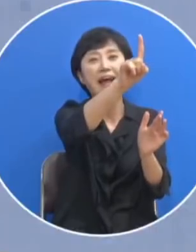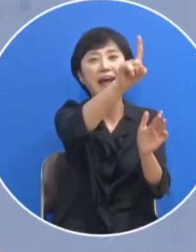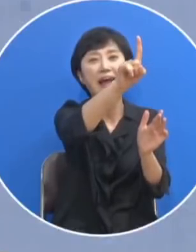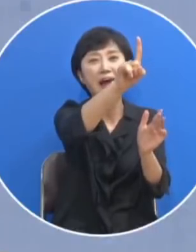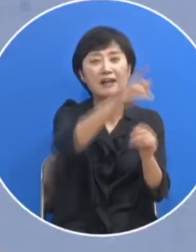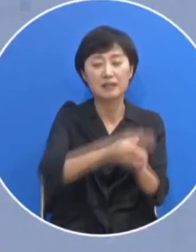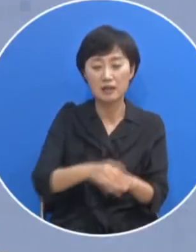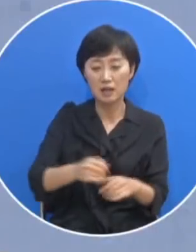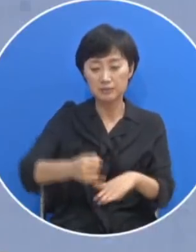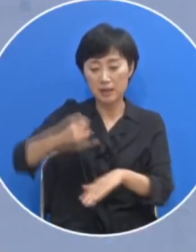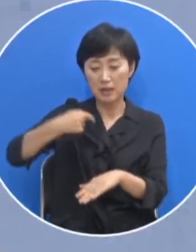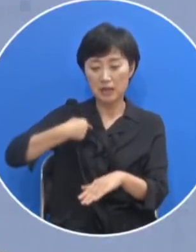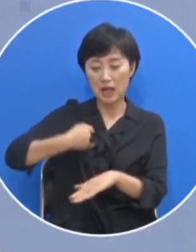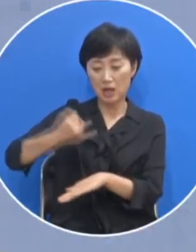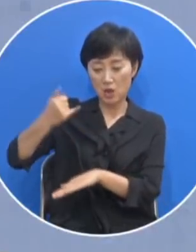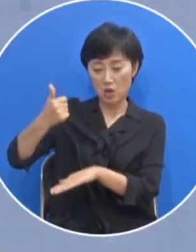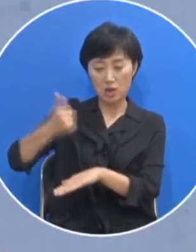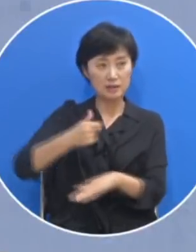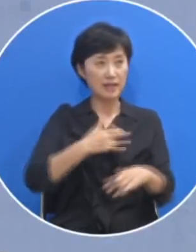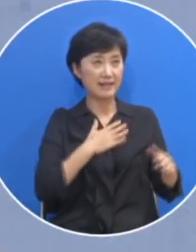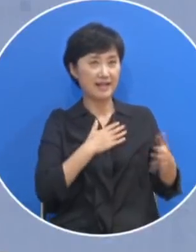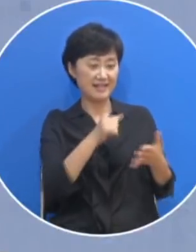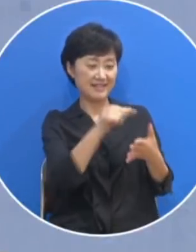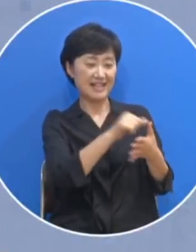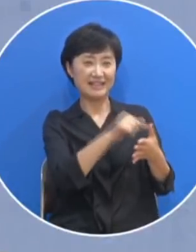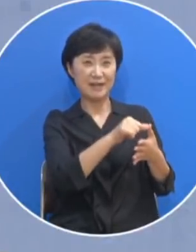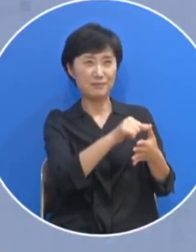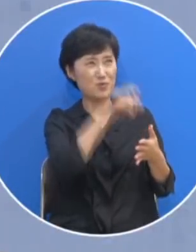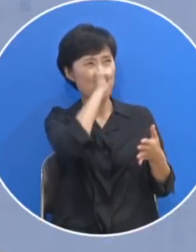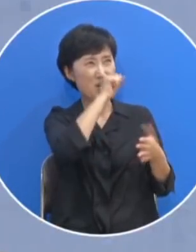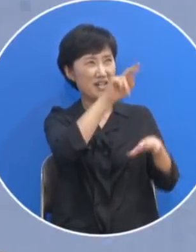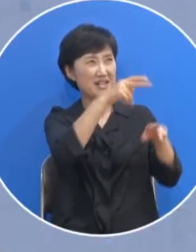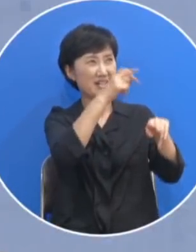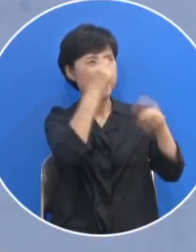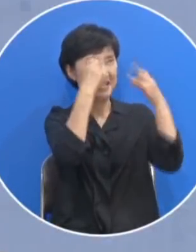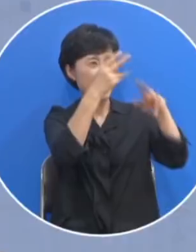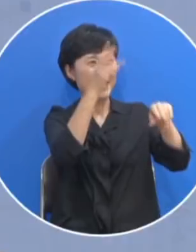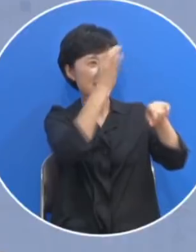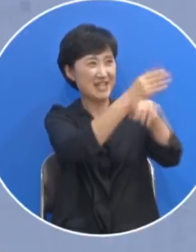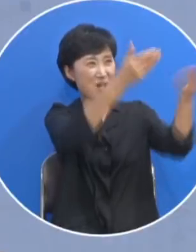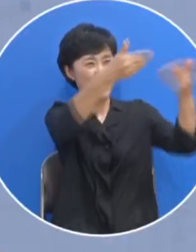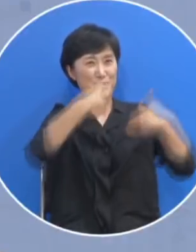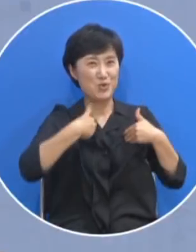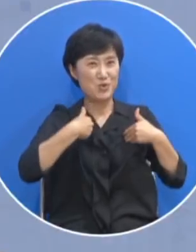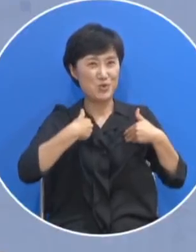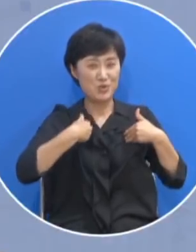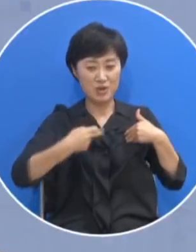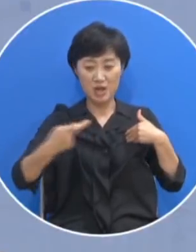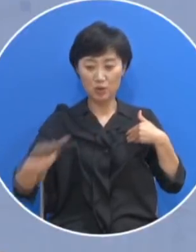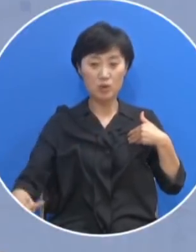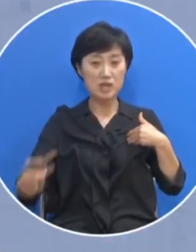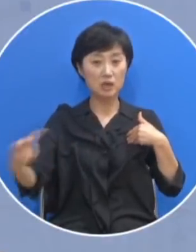내가 장남이 것은 그 유리 해서 좀더 왜 이렇게 썻다 먹었나 봐요 앱